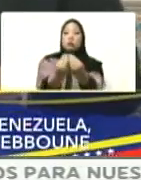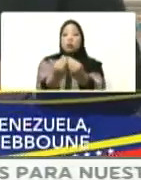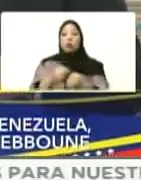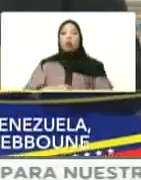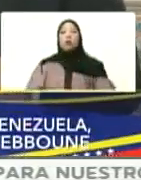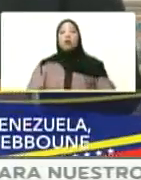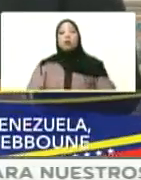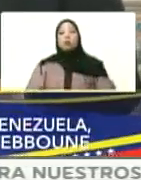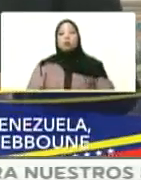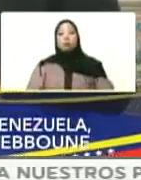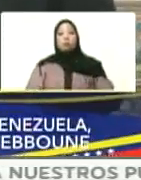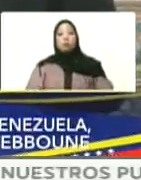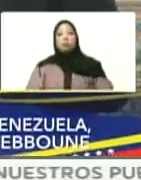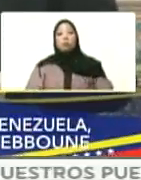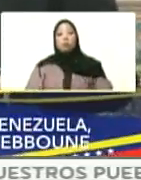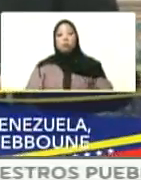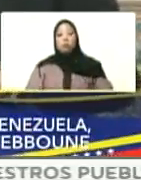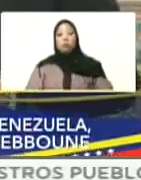الاقتصادية والثقافية